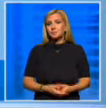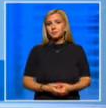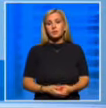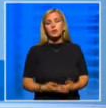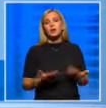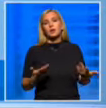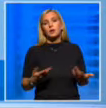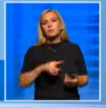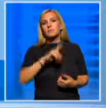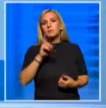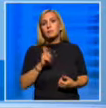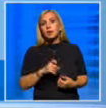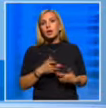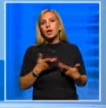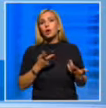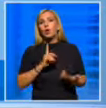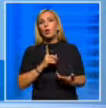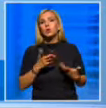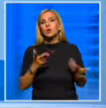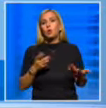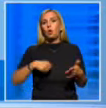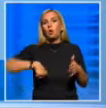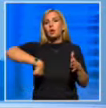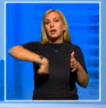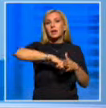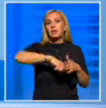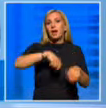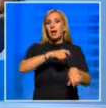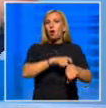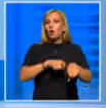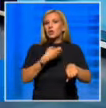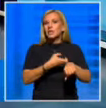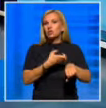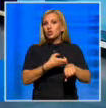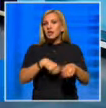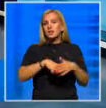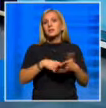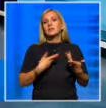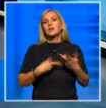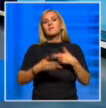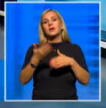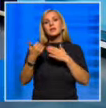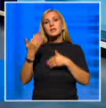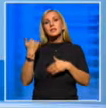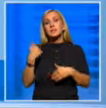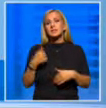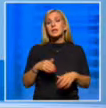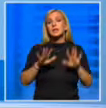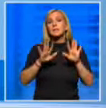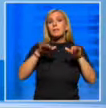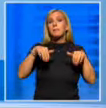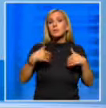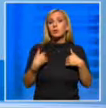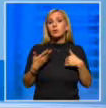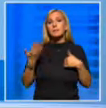става дума за това кой на кого, какво беше рита, кокълчета подлял и така нататък, върнете се на 10 месеца, в които бях премиер и